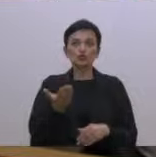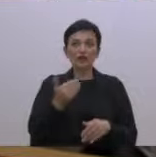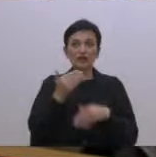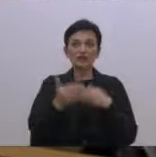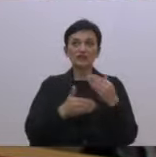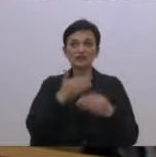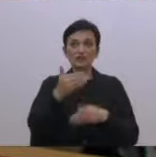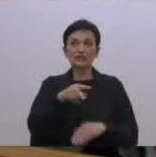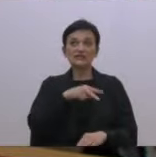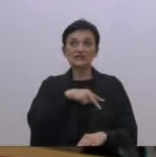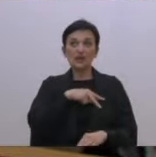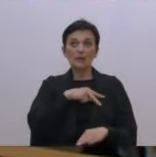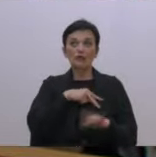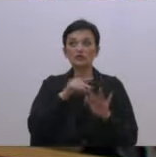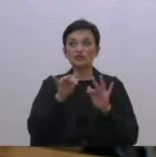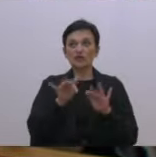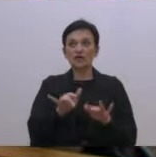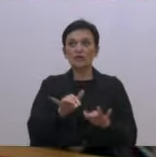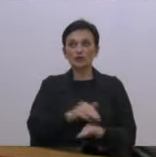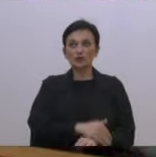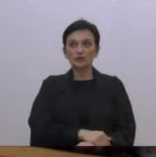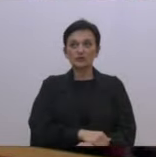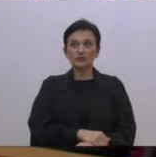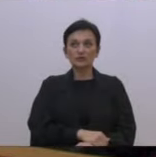წარმატებულ საპარლამენტო საქმიანობას.